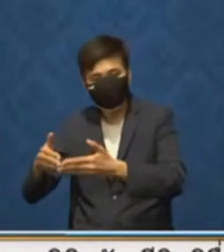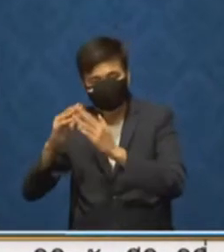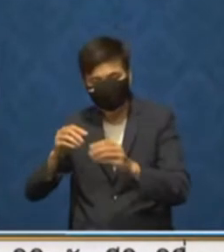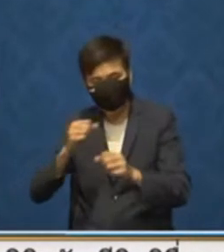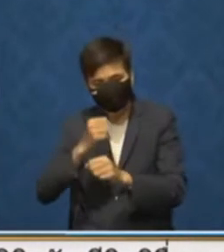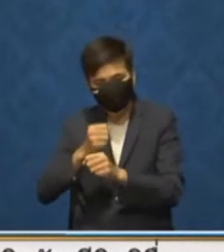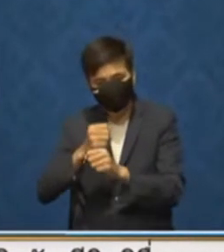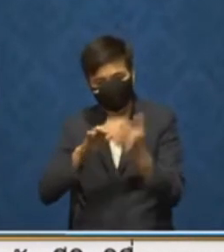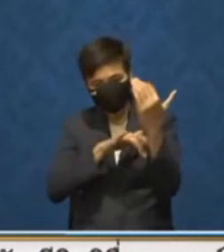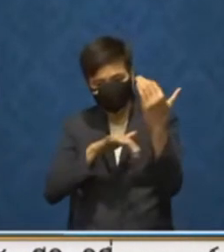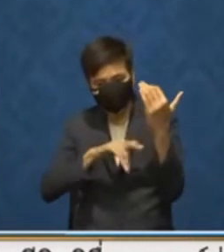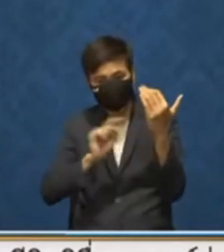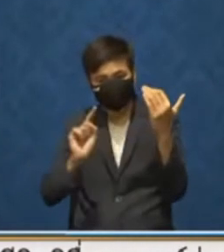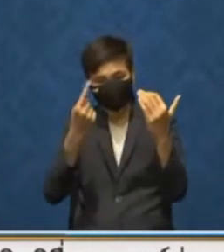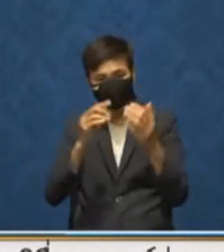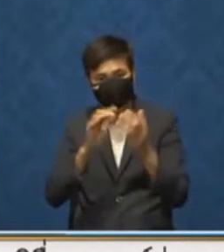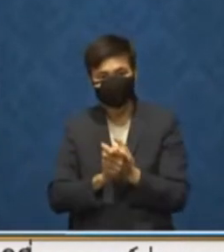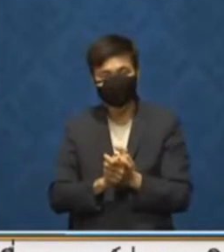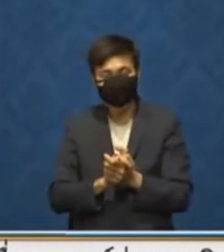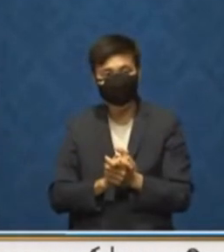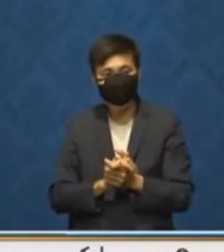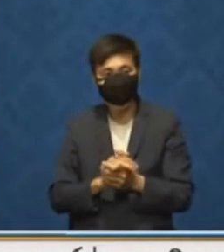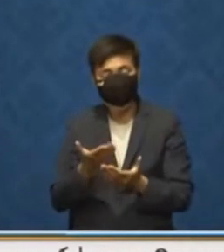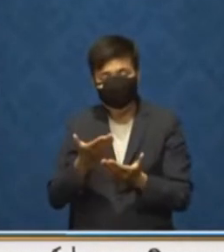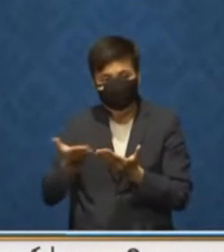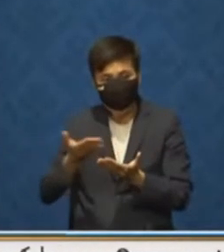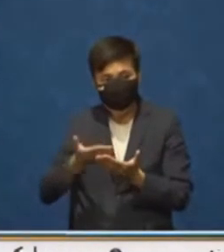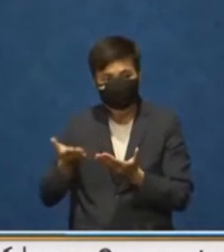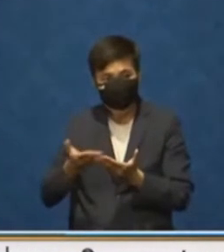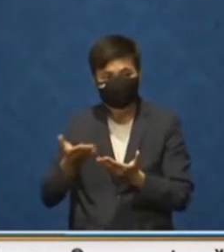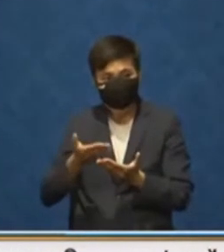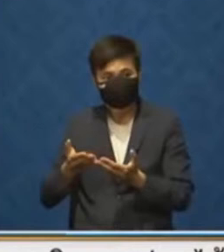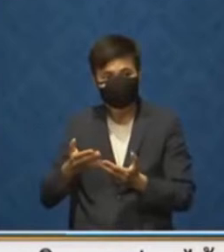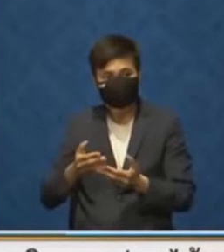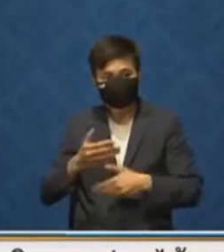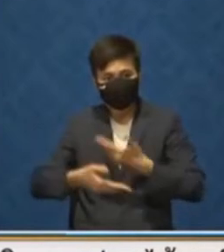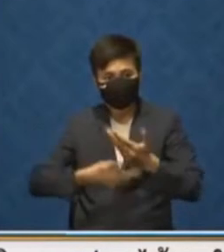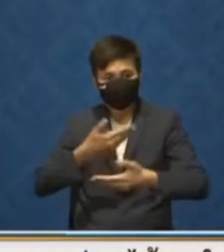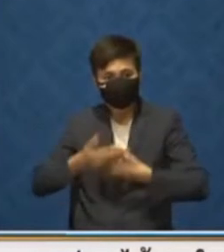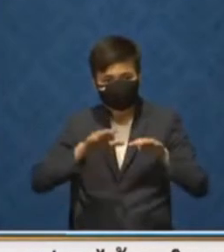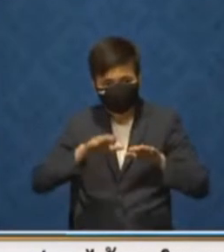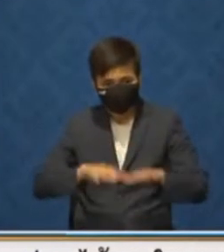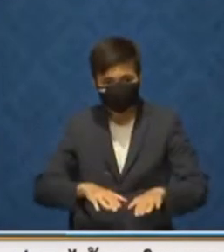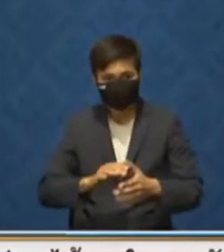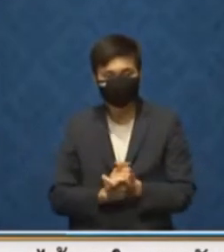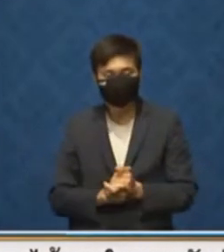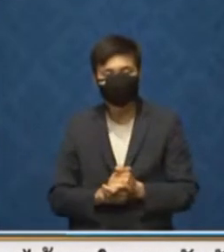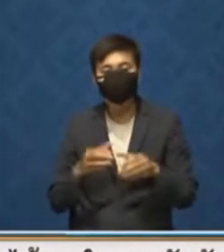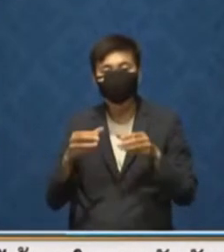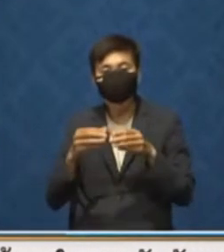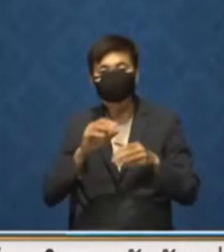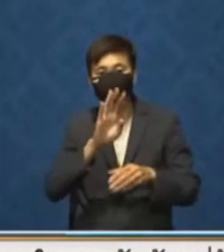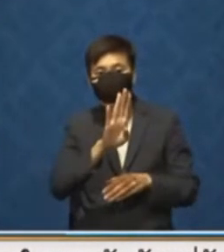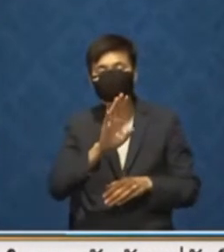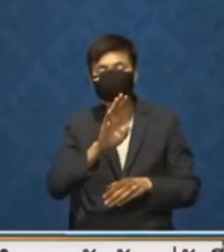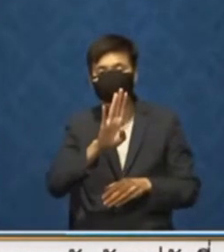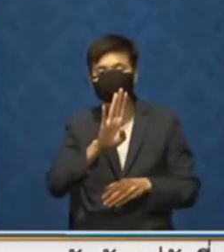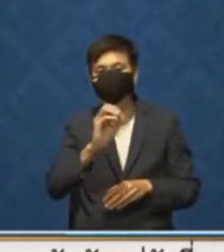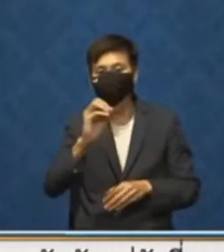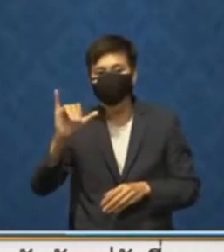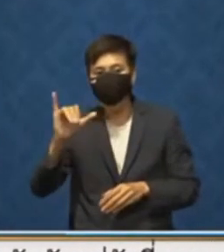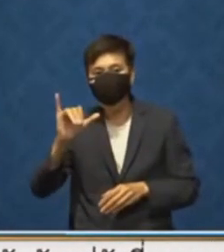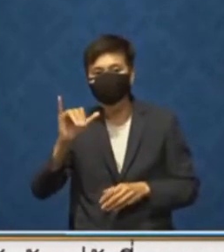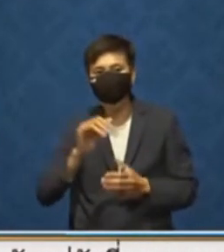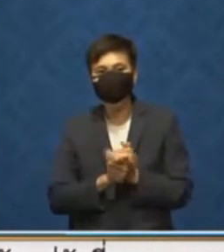ยิ่งซื่อชาราคายิ่งต่ำไป 15ยิ่งสูงนี่คือว่าไปทีดังนั้นกลุ่มบอยถึงโอชะ